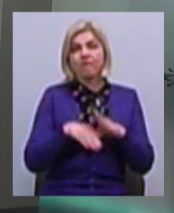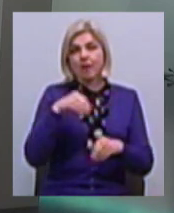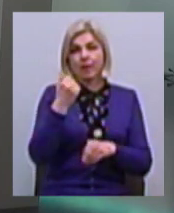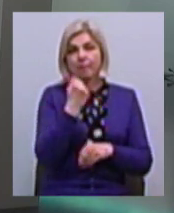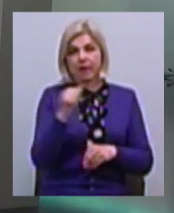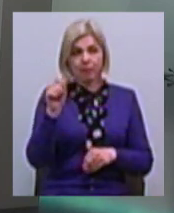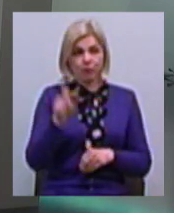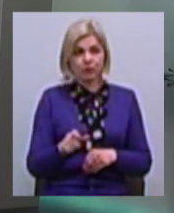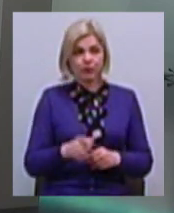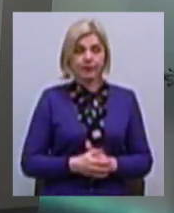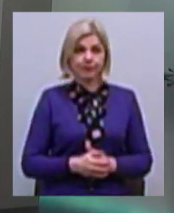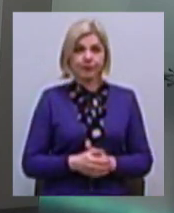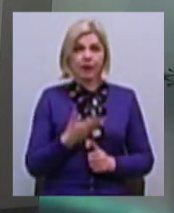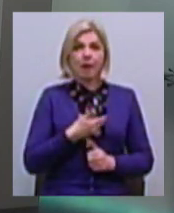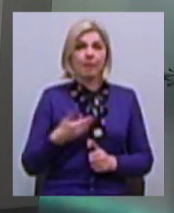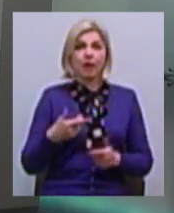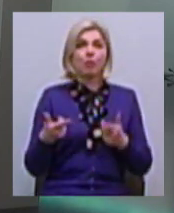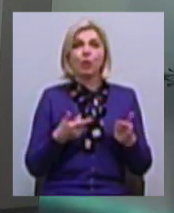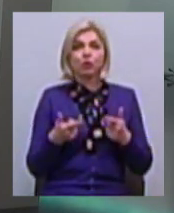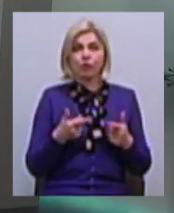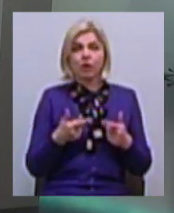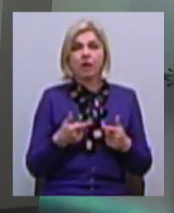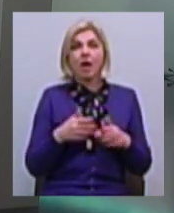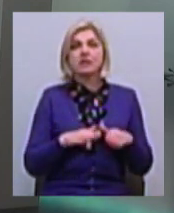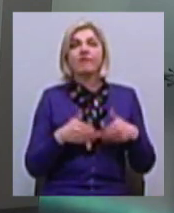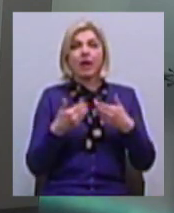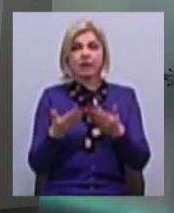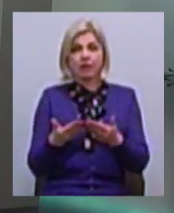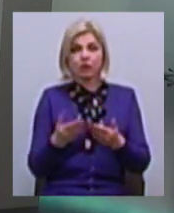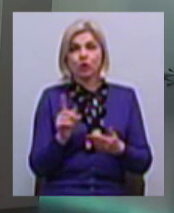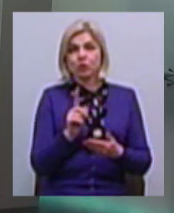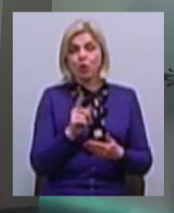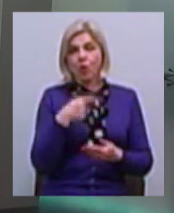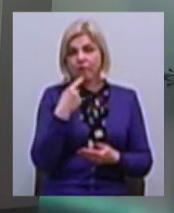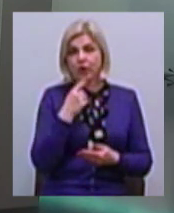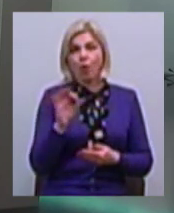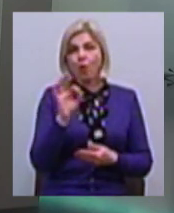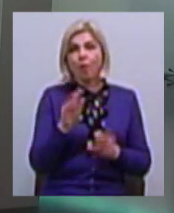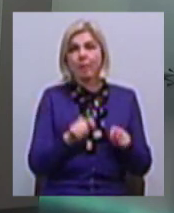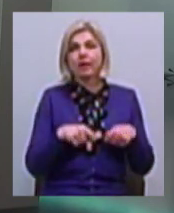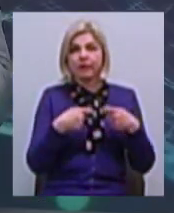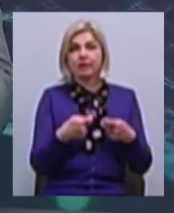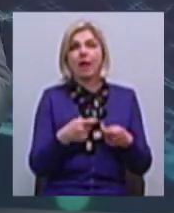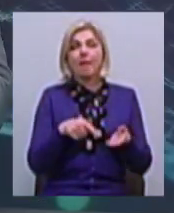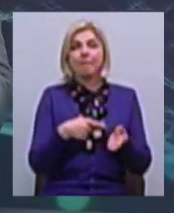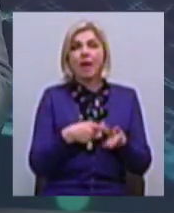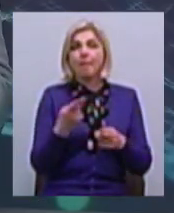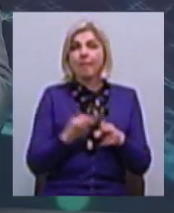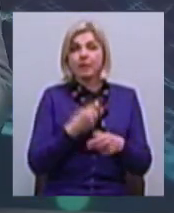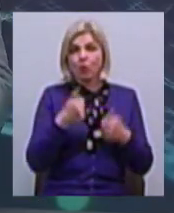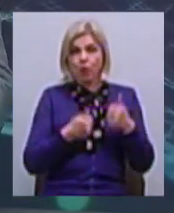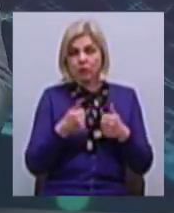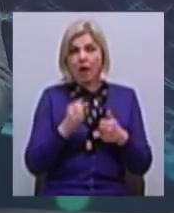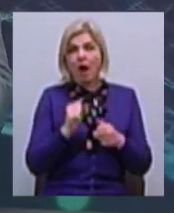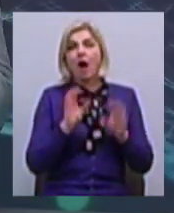Тому ми підготували відповідні звернення, те, що я кажу, про передачу місту без конкурсу, а законодавство